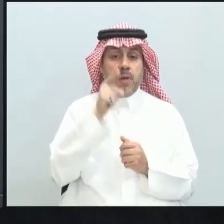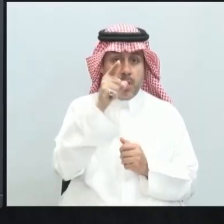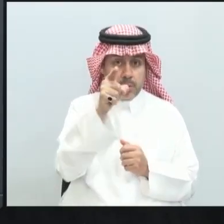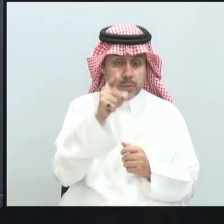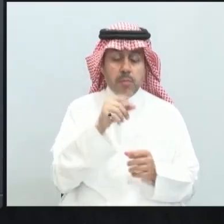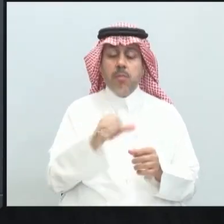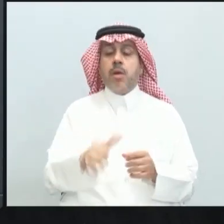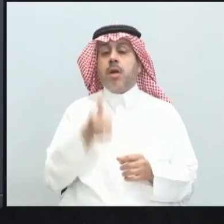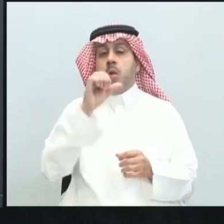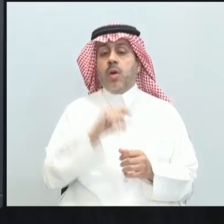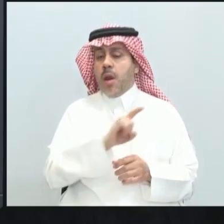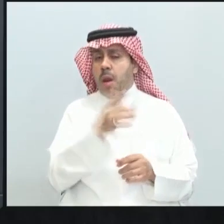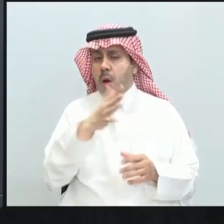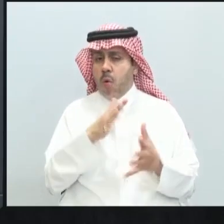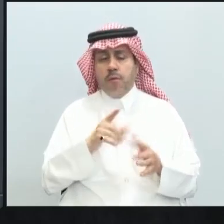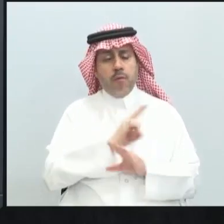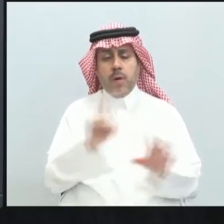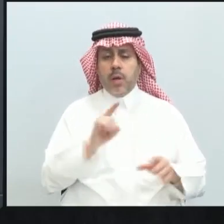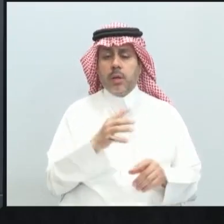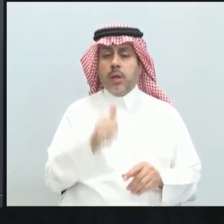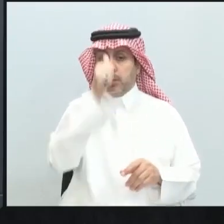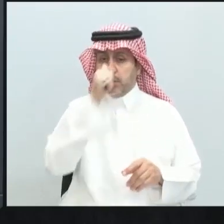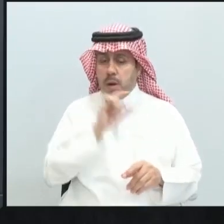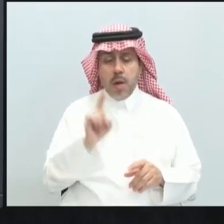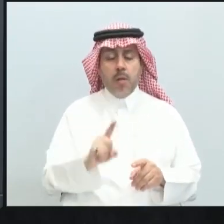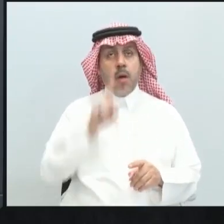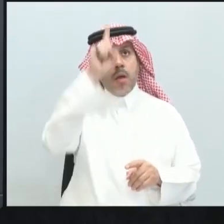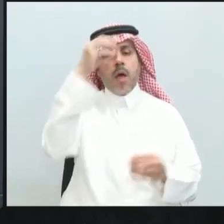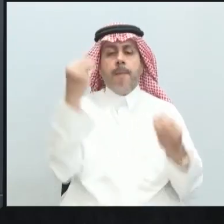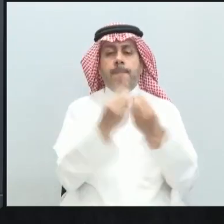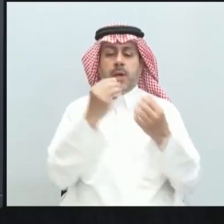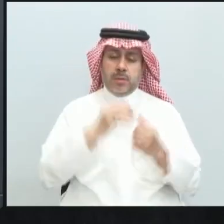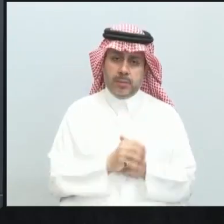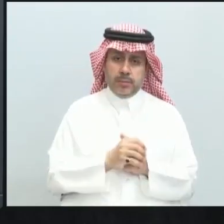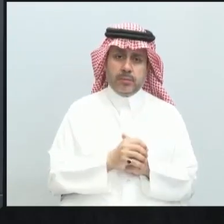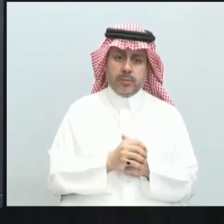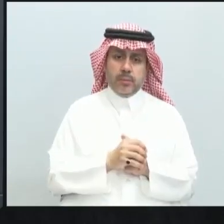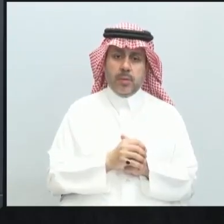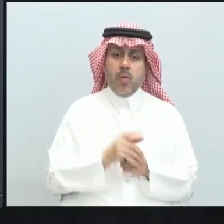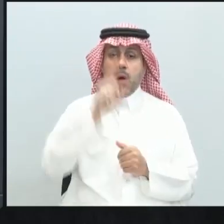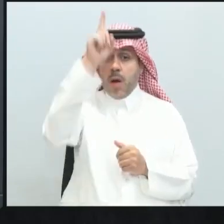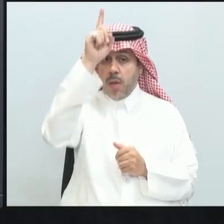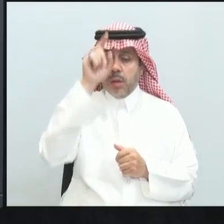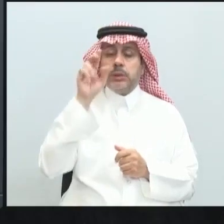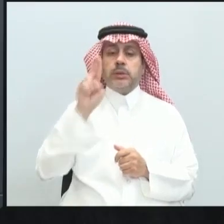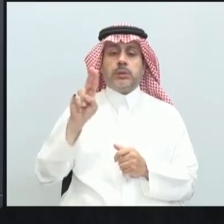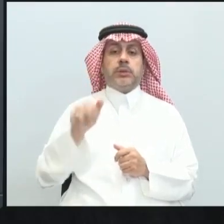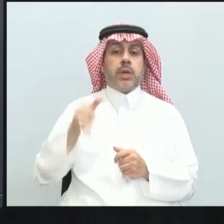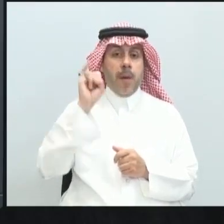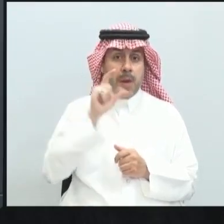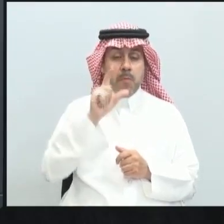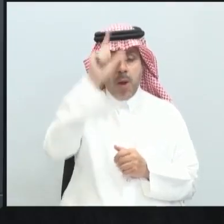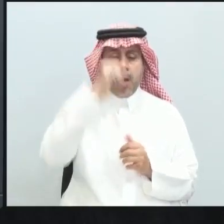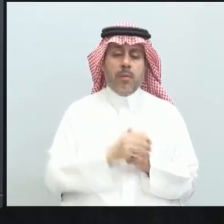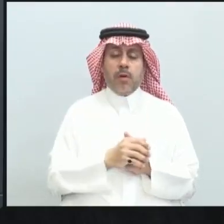لا خوف عليك في المستقبل ولا تحزن باذن الله تعالى على ما مضى فهذا تامين من الله تعالى بل